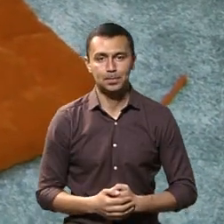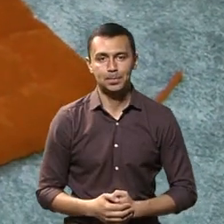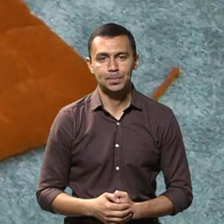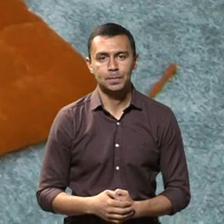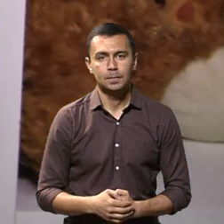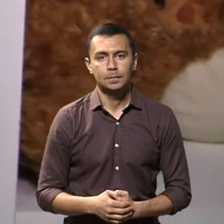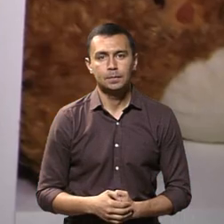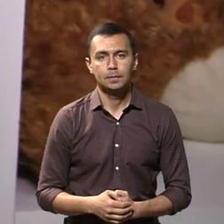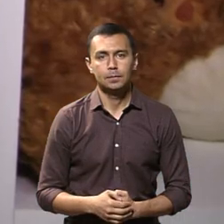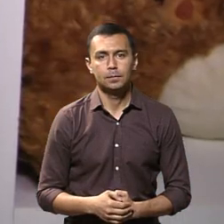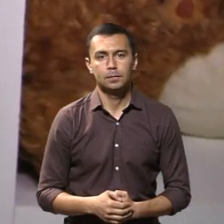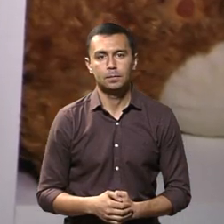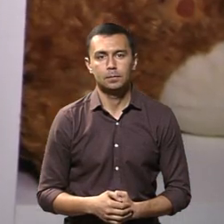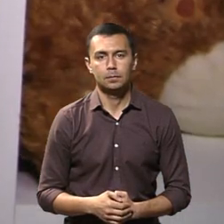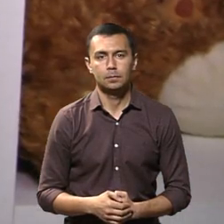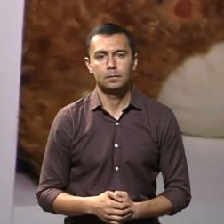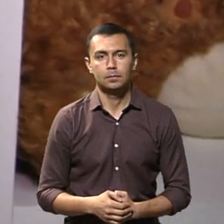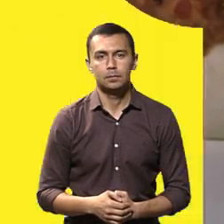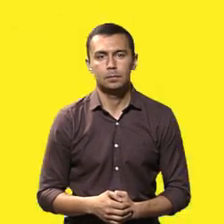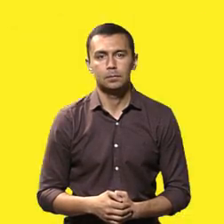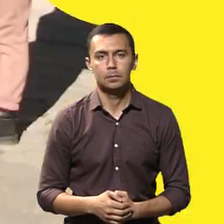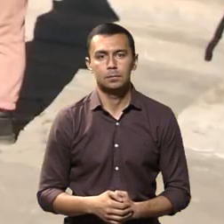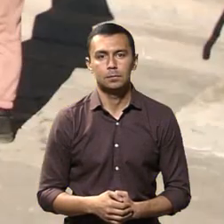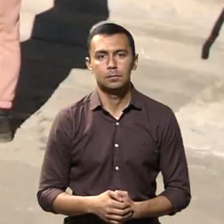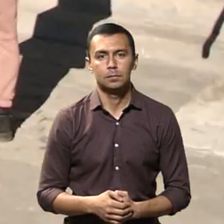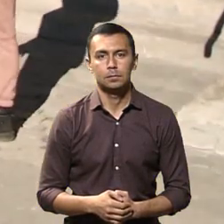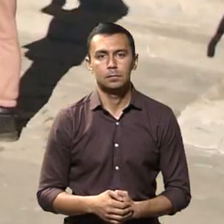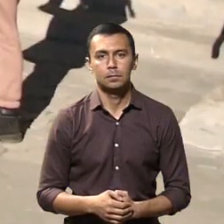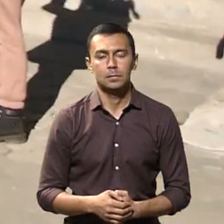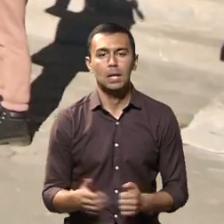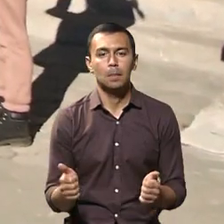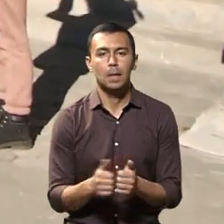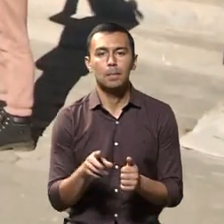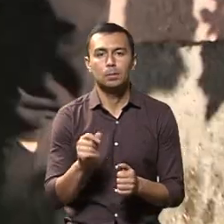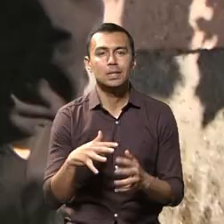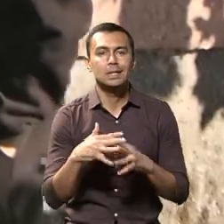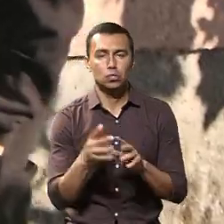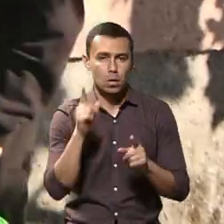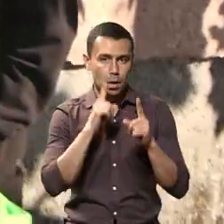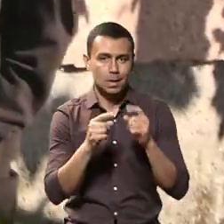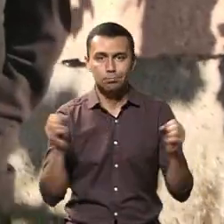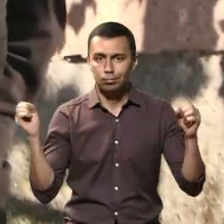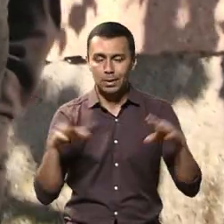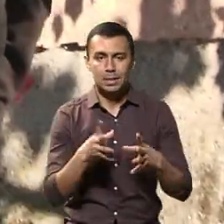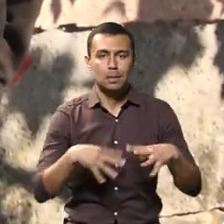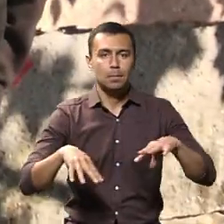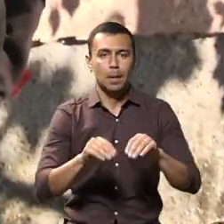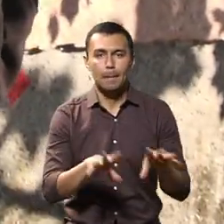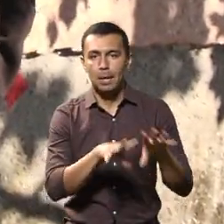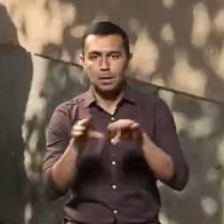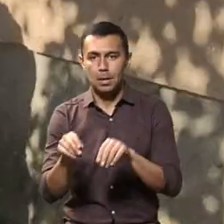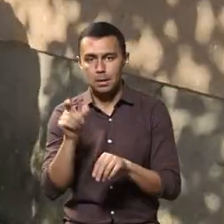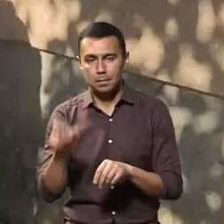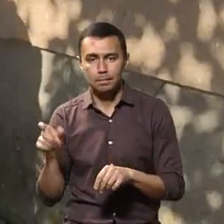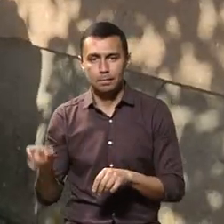Юрій Чорний. Новини на Суспільному. Хмельницький. Біля Меджибіської селищної ради зібрала сім'я переселенців